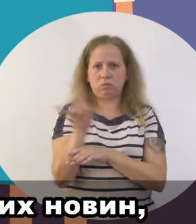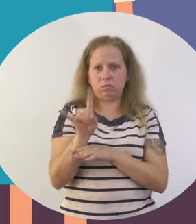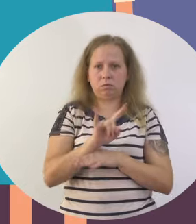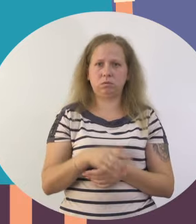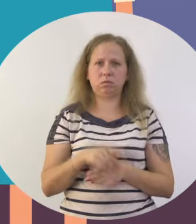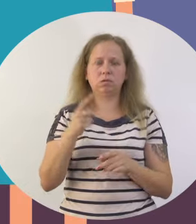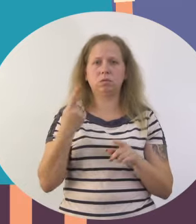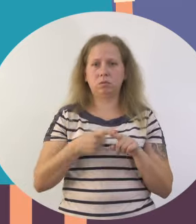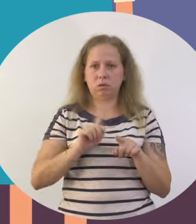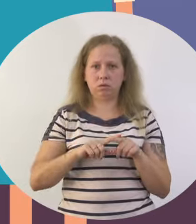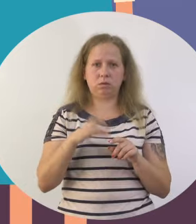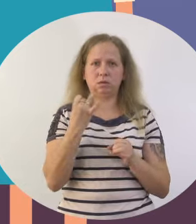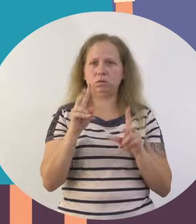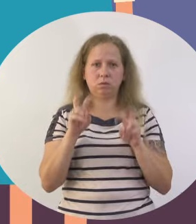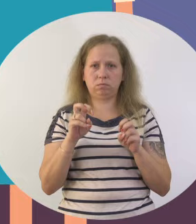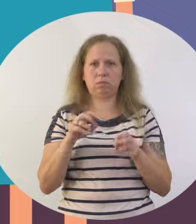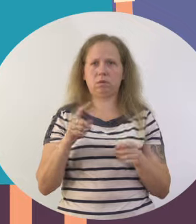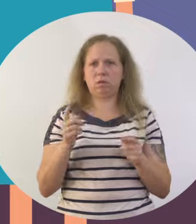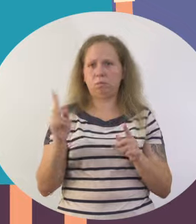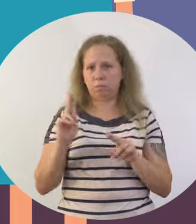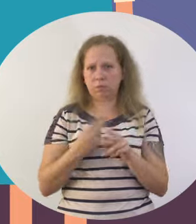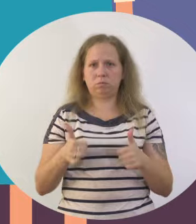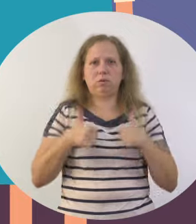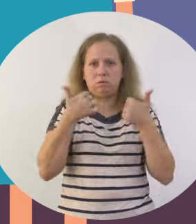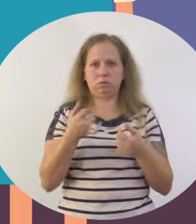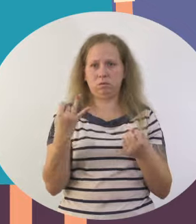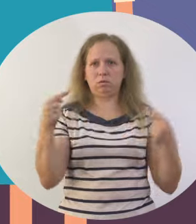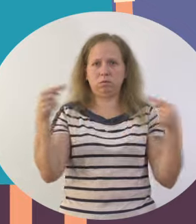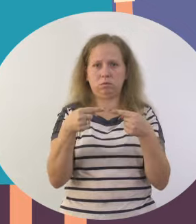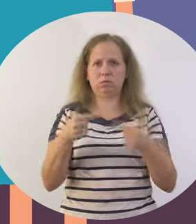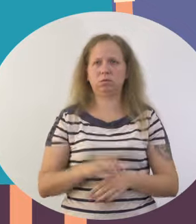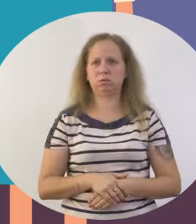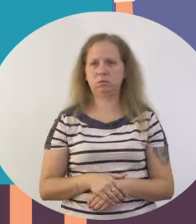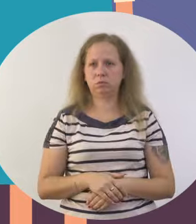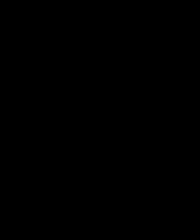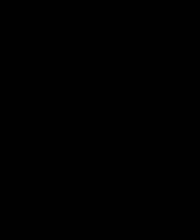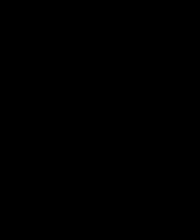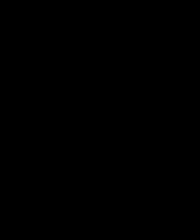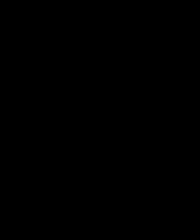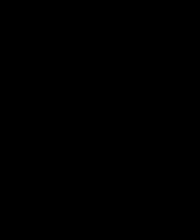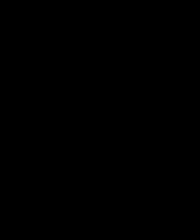лженауки. Принципы факт-чекинга – независимость, беспристрастность и точность.